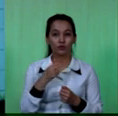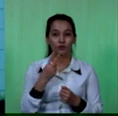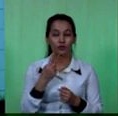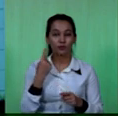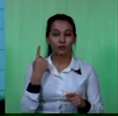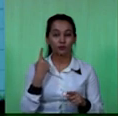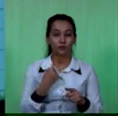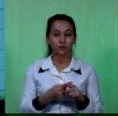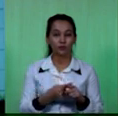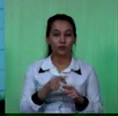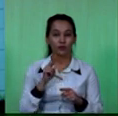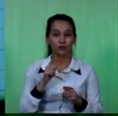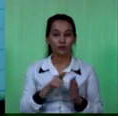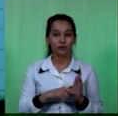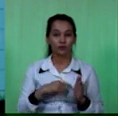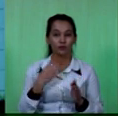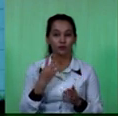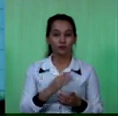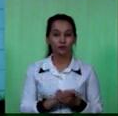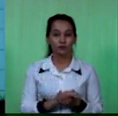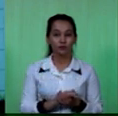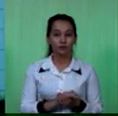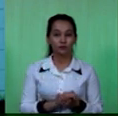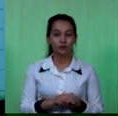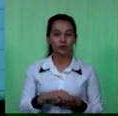3532 ga 274 ni qo'shib,